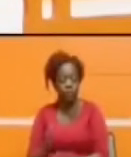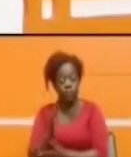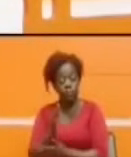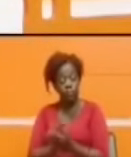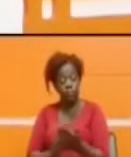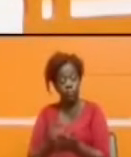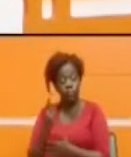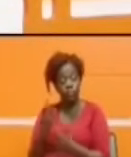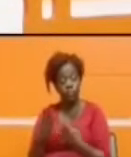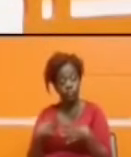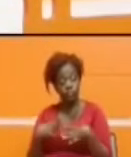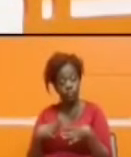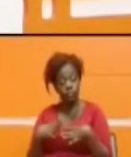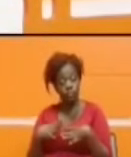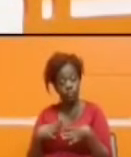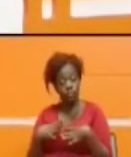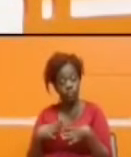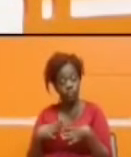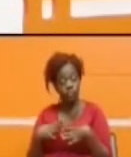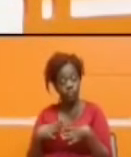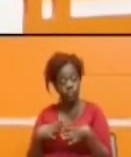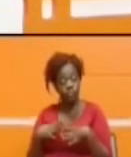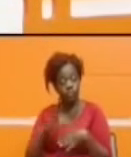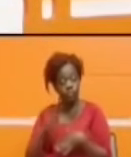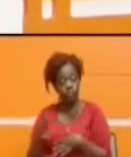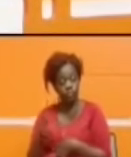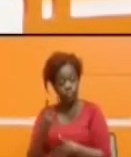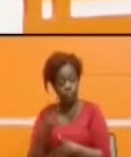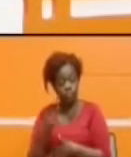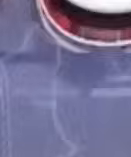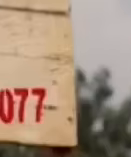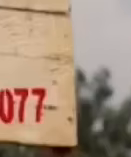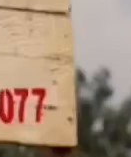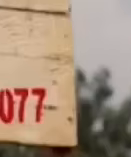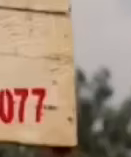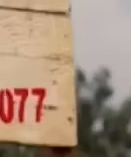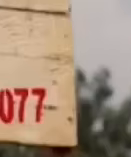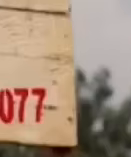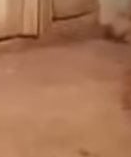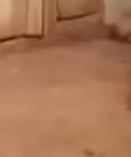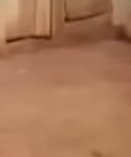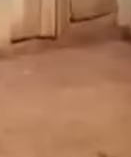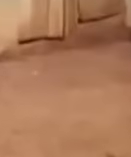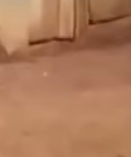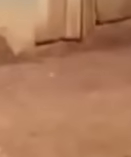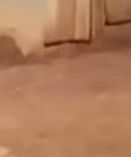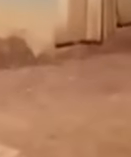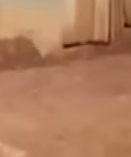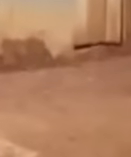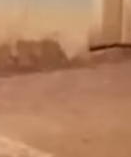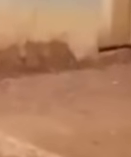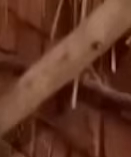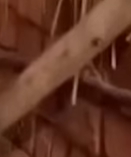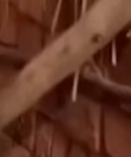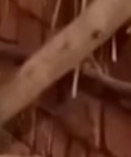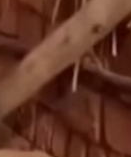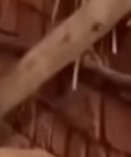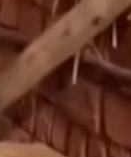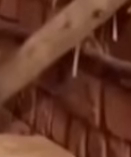Kyekitundu ekisoose kati omulemu katono tudde n'ekyokubiri tova ku Bukedde TV 1. Amasomero agasukka mwane